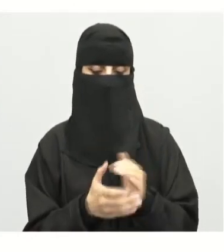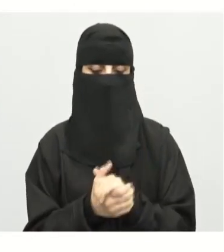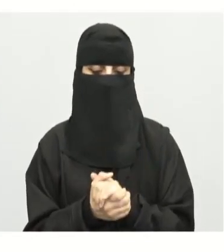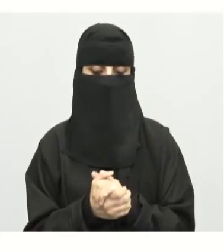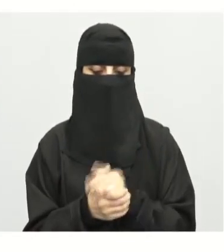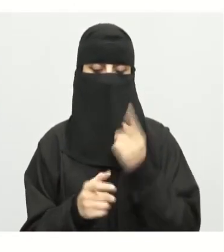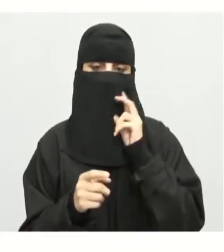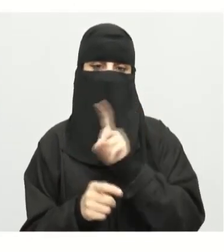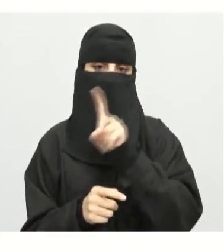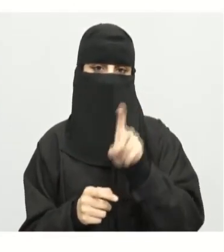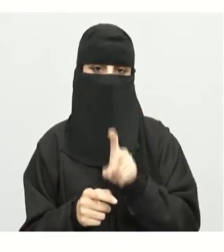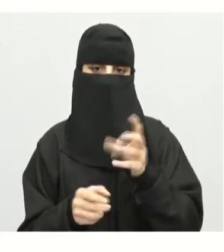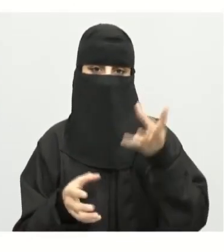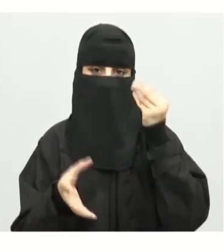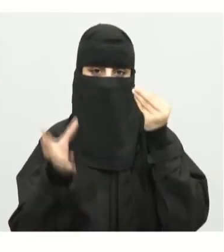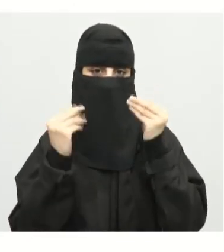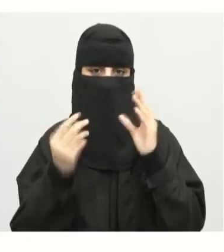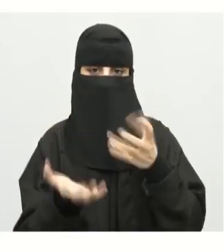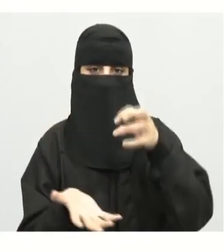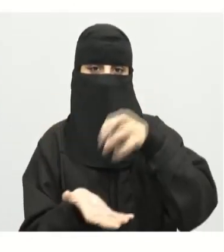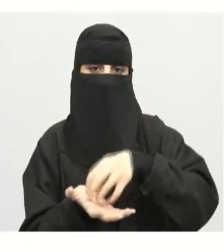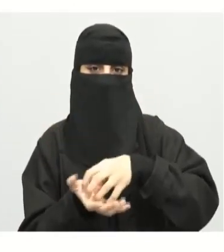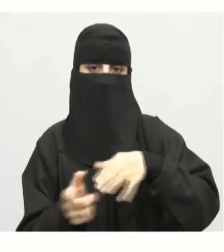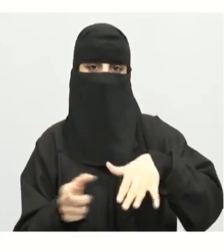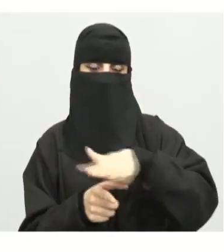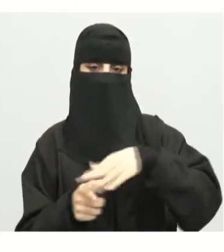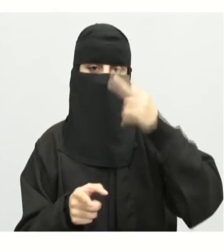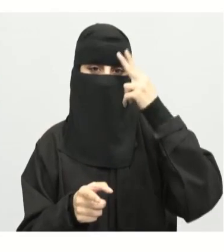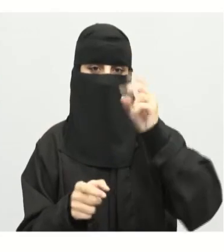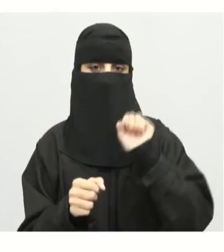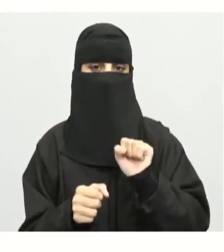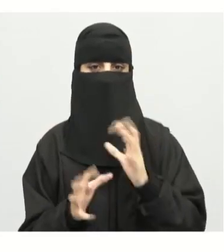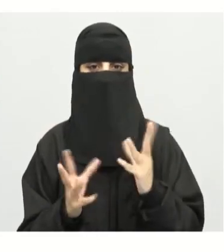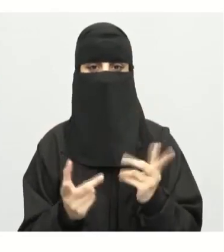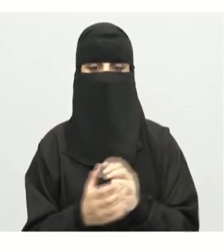اذكروا واذكري موقع وطننا الغالي المملكه العربيه السعوديه